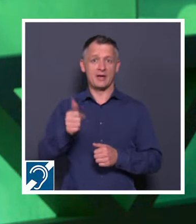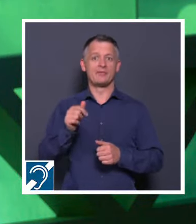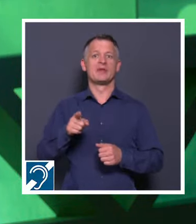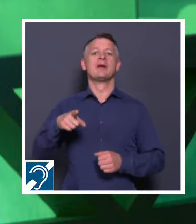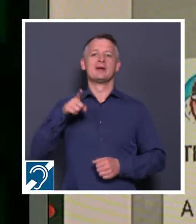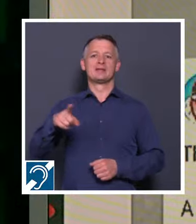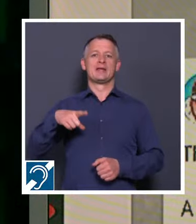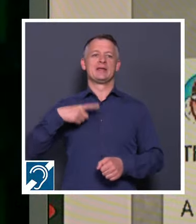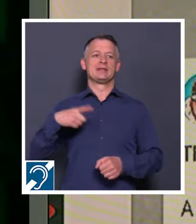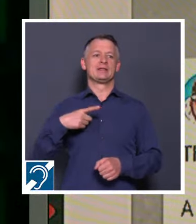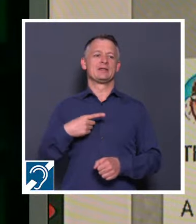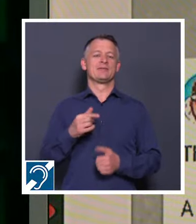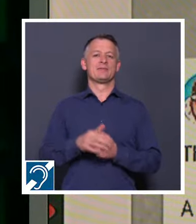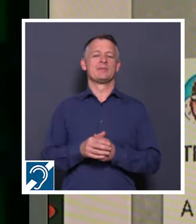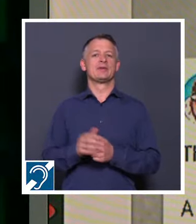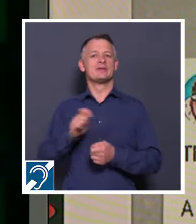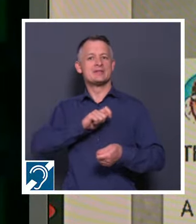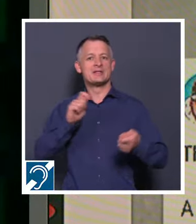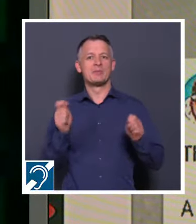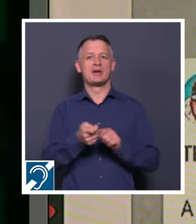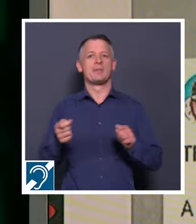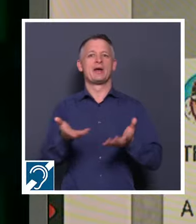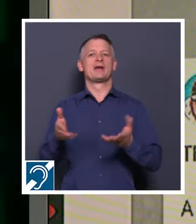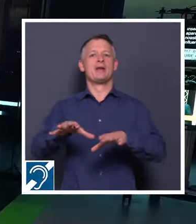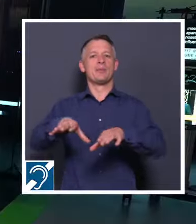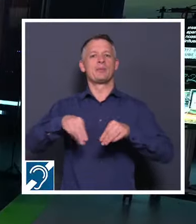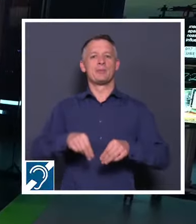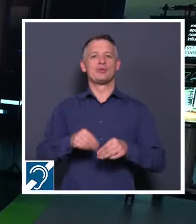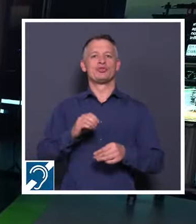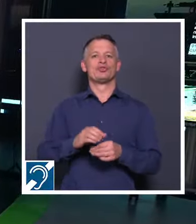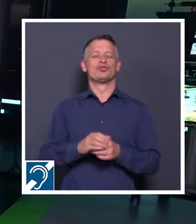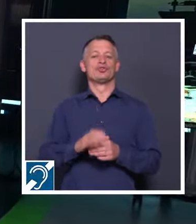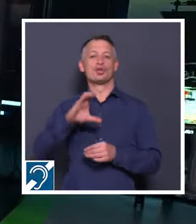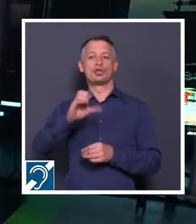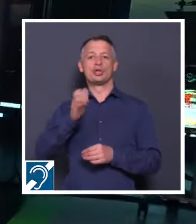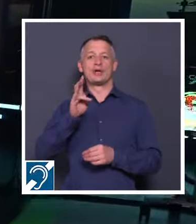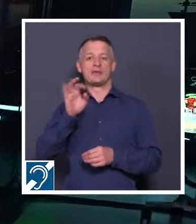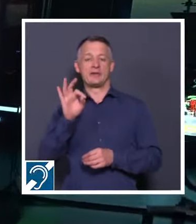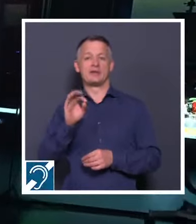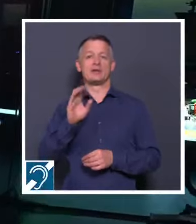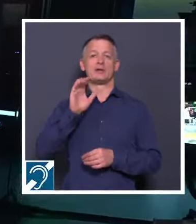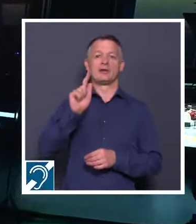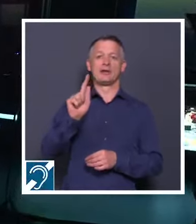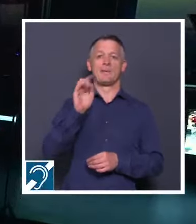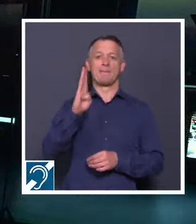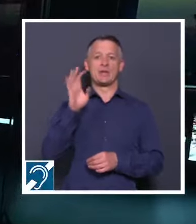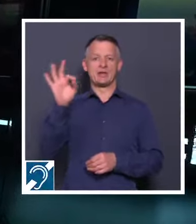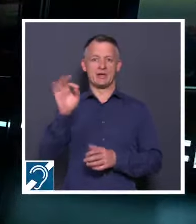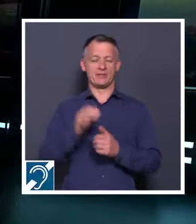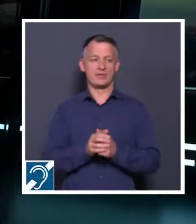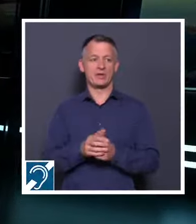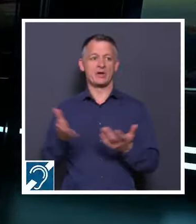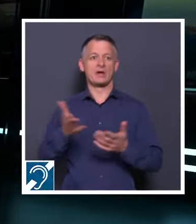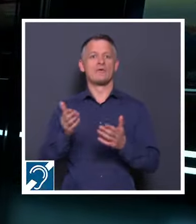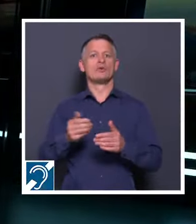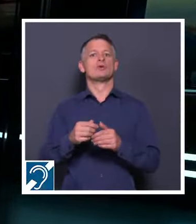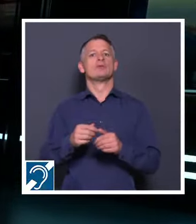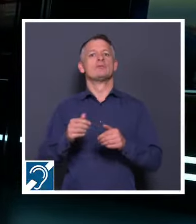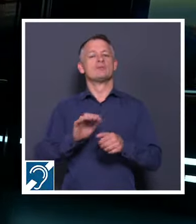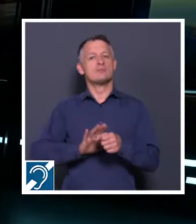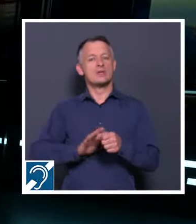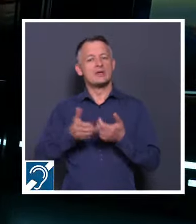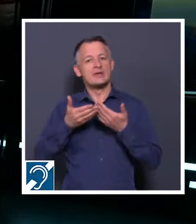este unul dintre update-urile pe care le primește ChatGPT, acest model generativ, care a fost lansat în urmă